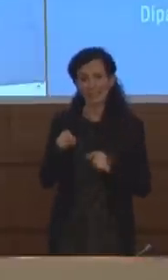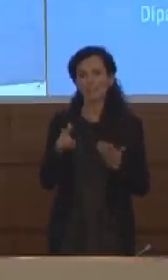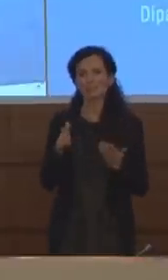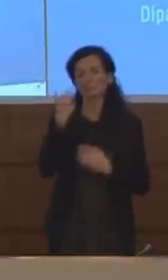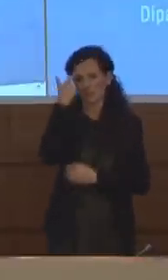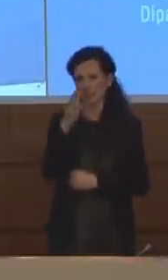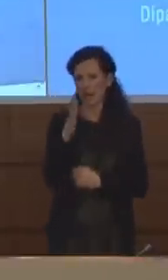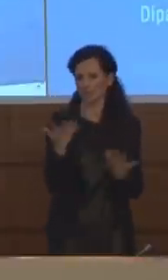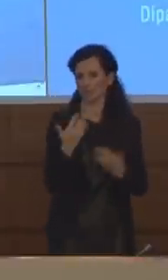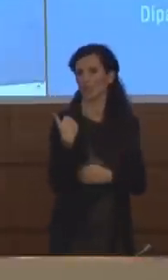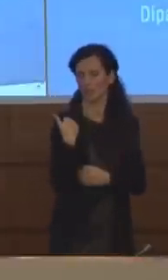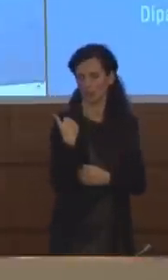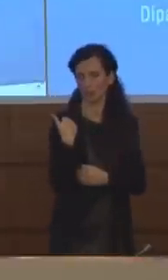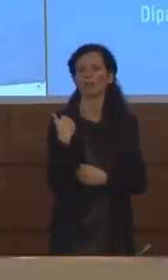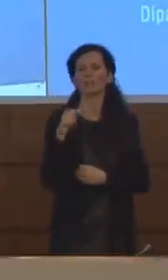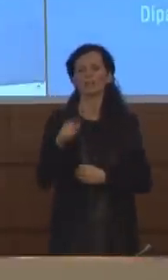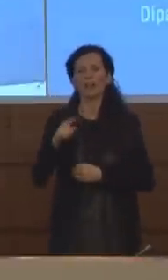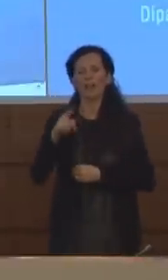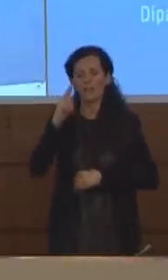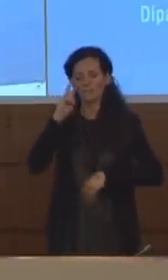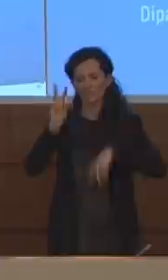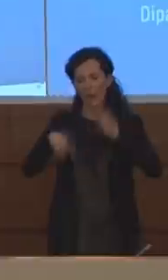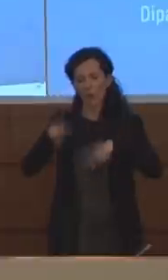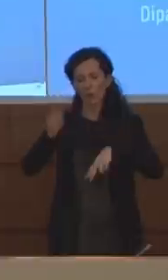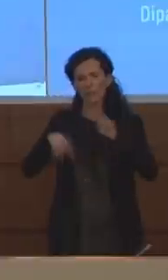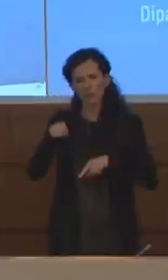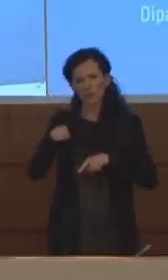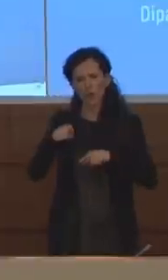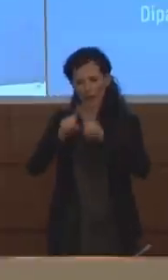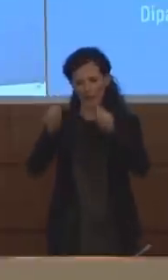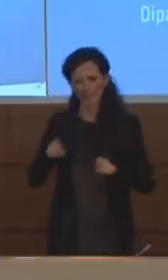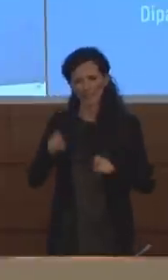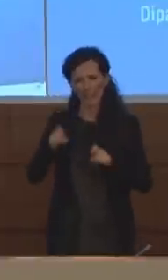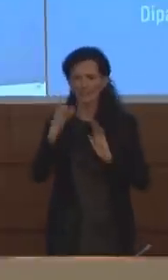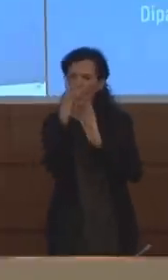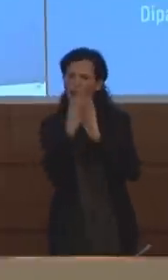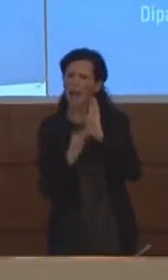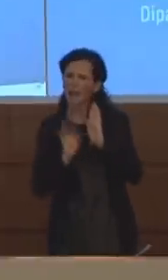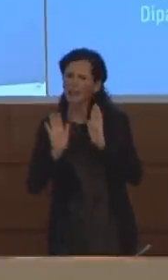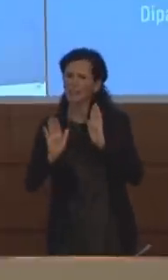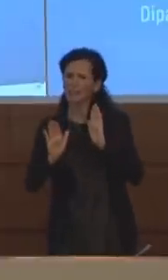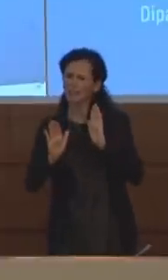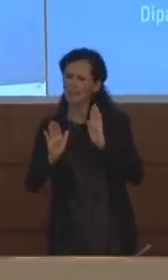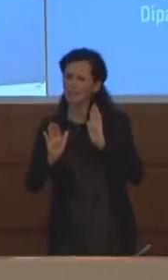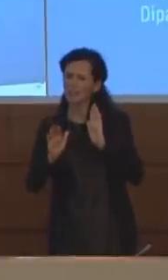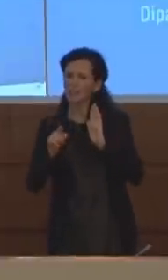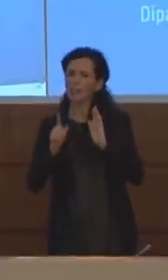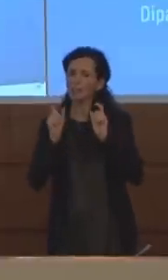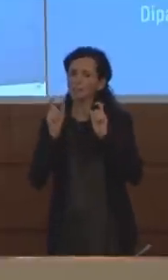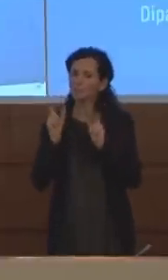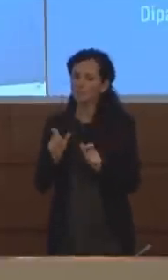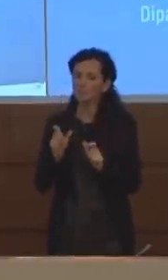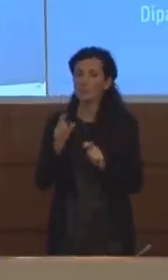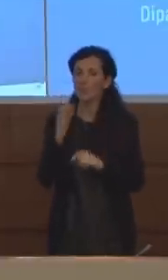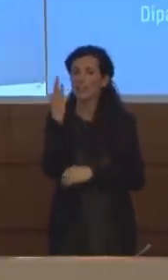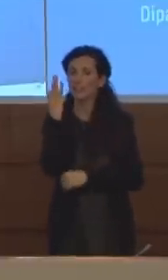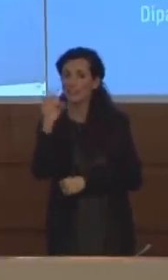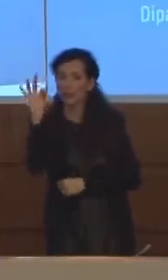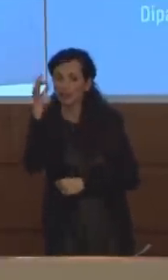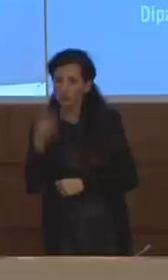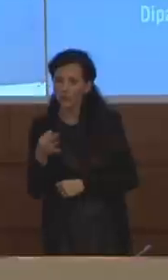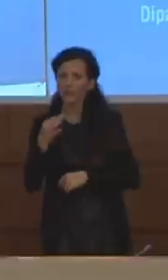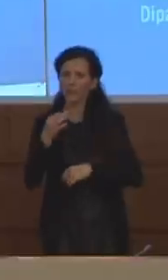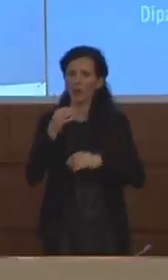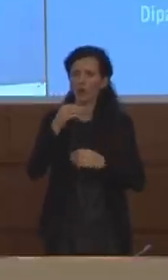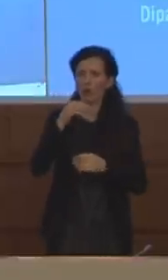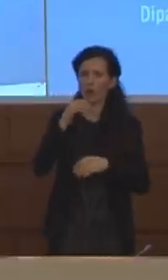una valutazione precisa della loro delle loro caratteristiche in termini di sensibilità e specificità ma anche